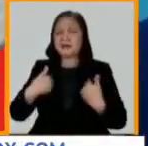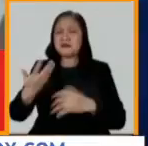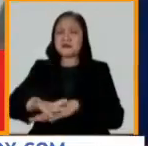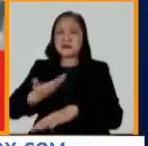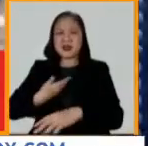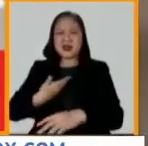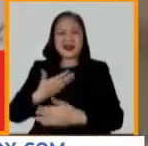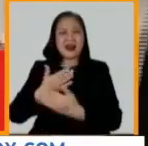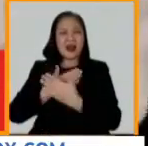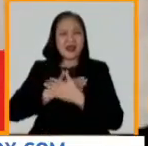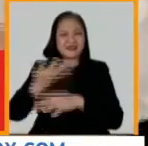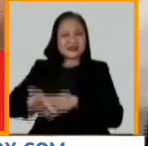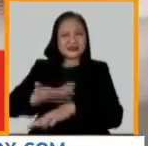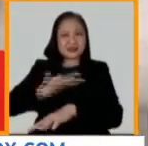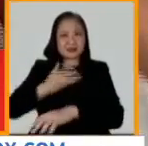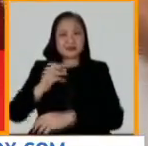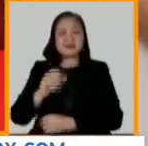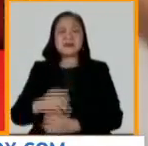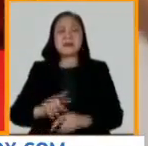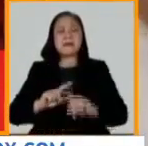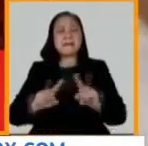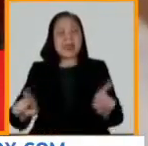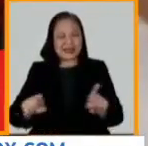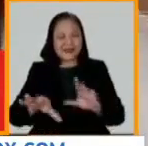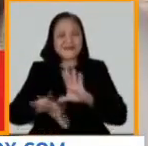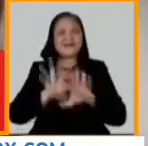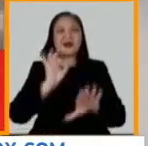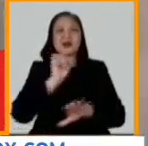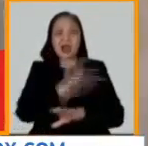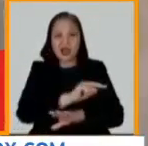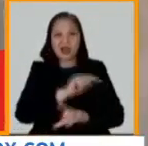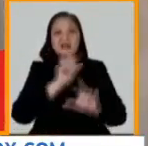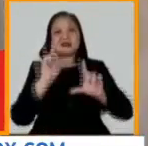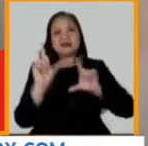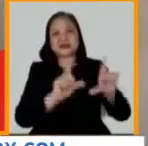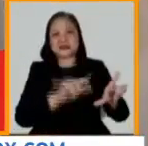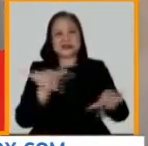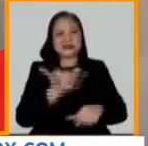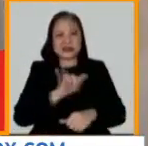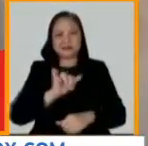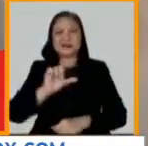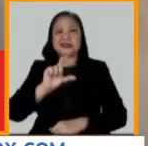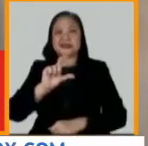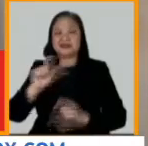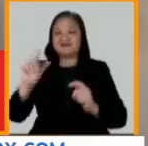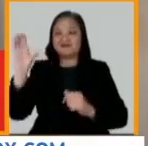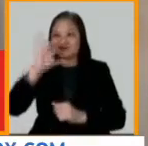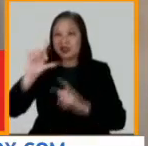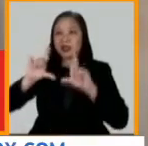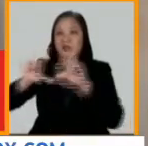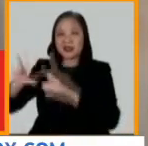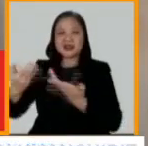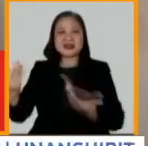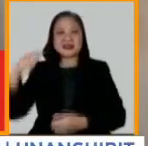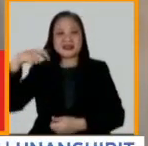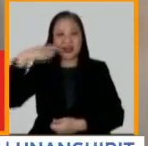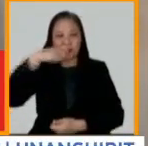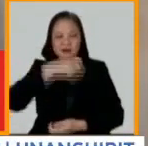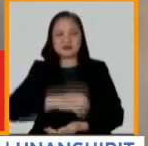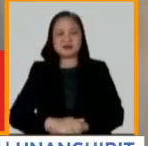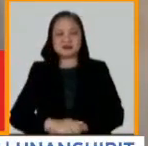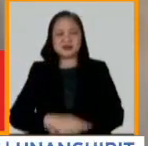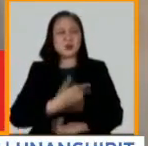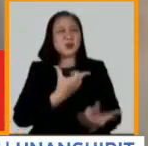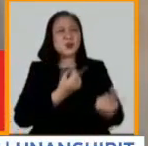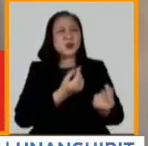kinalaunan ay napag-alamang pinaghahanap din siya ng pulisya sa Taiwan. Sa pamamagitan ng pagpeke niya ng dokumento